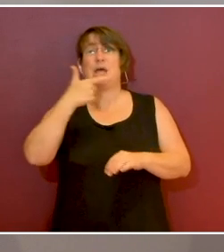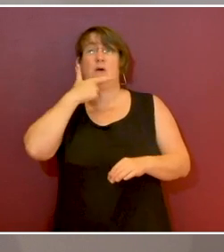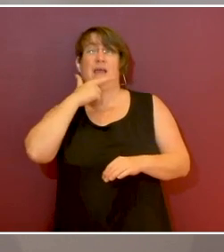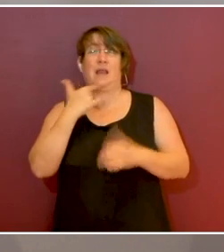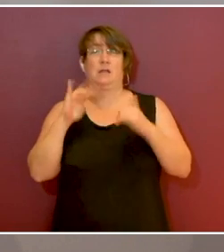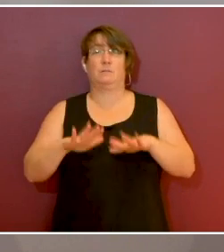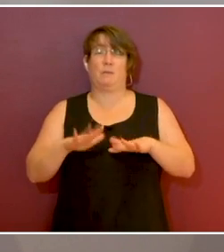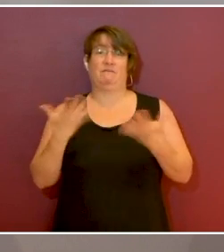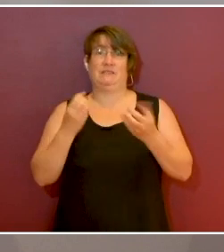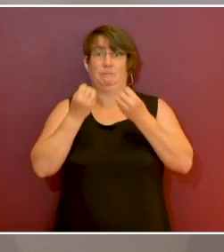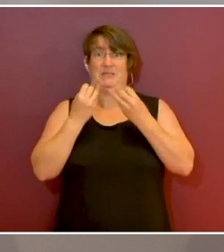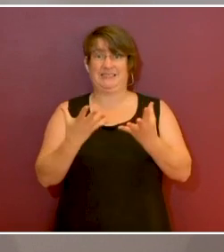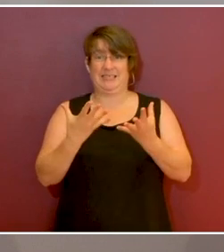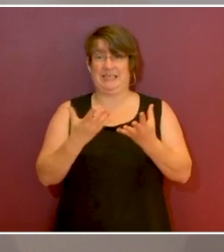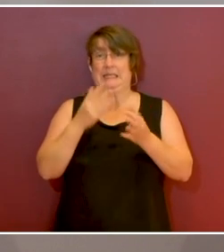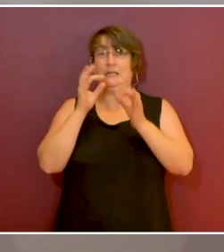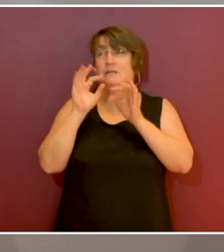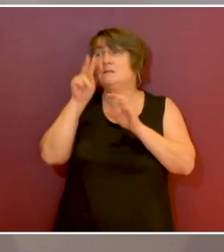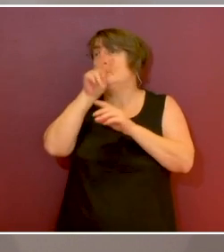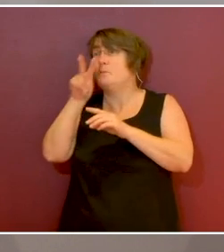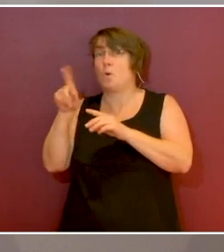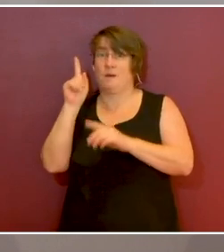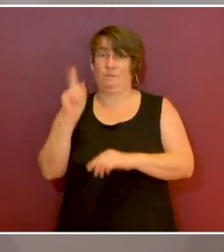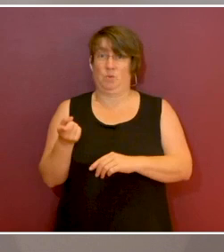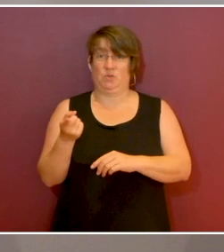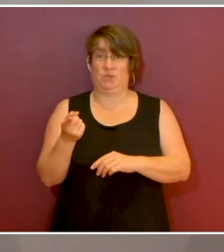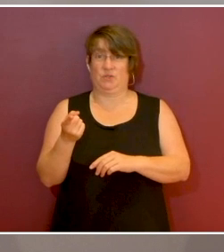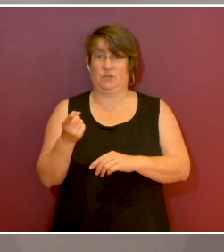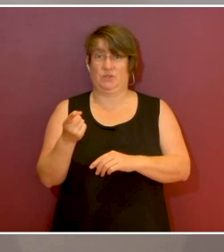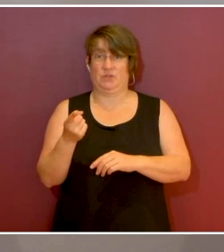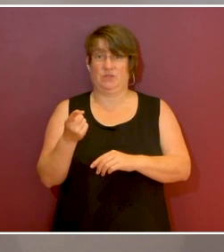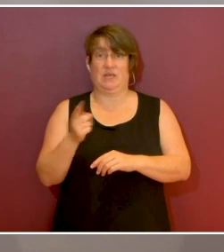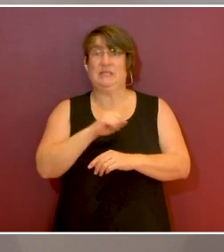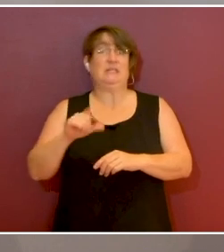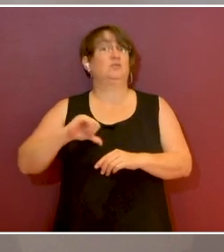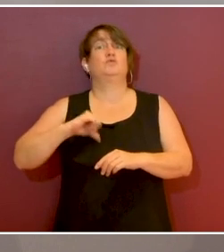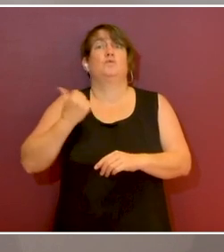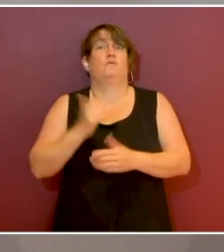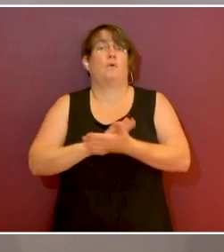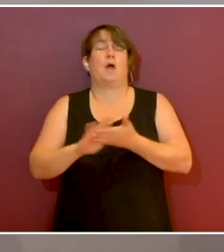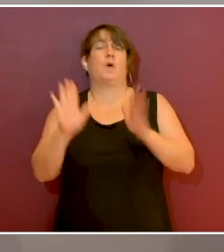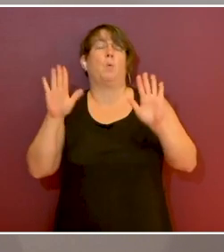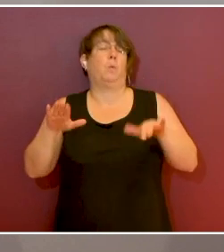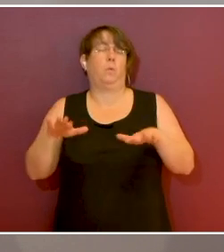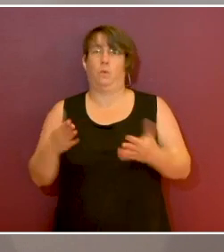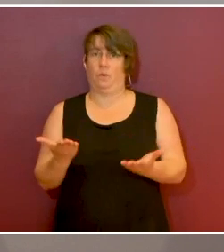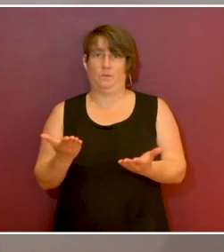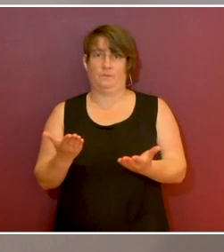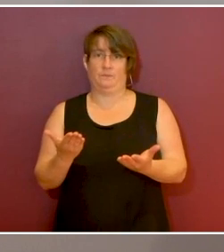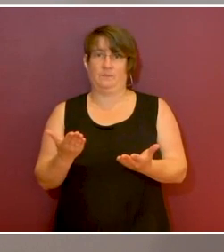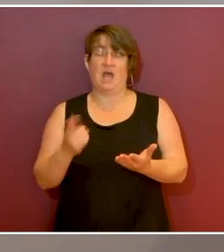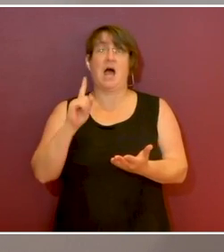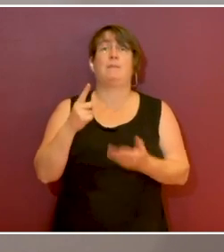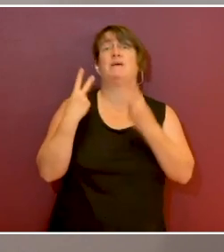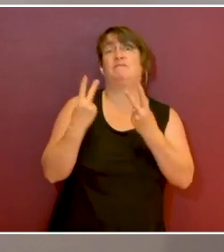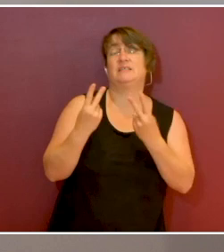da nicht zu früh Entwarnung geben. Aber Delta macht halt, wichtig ist, bei den PCR-Tests,